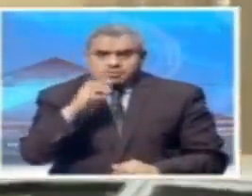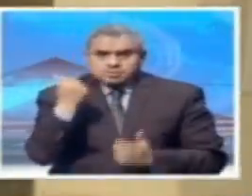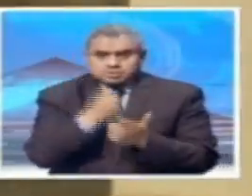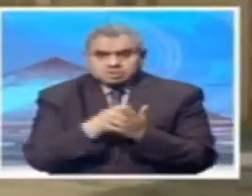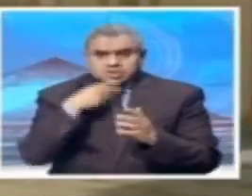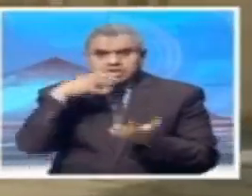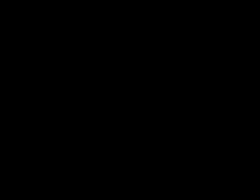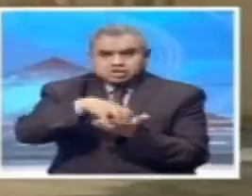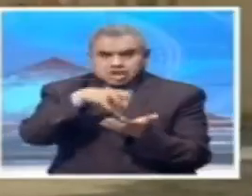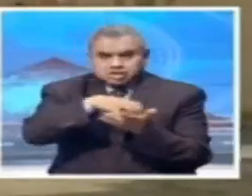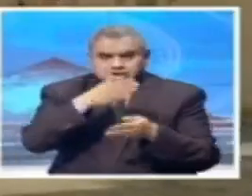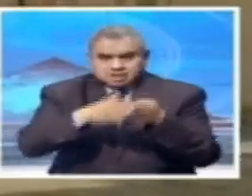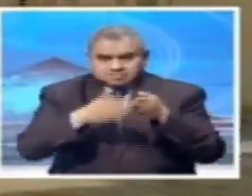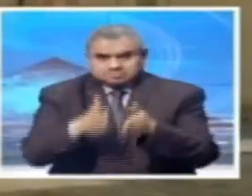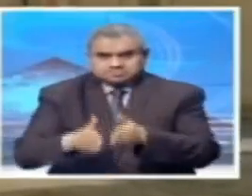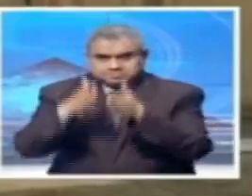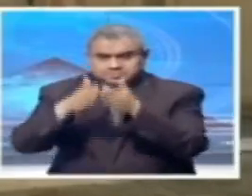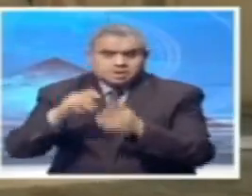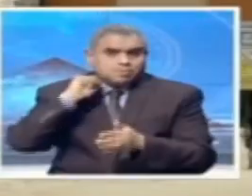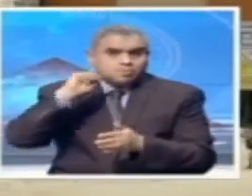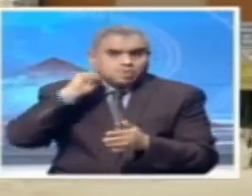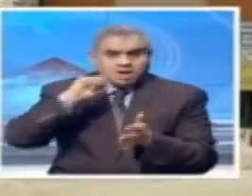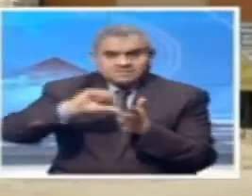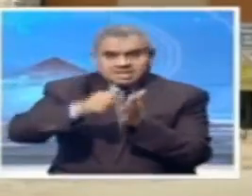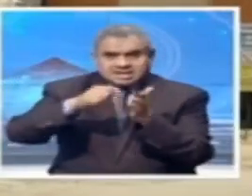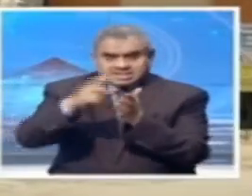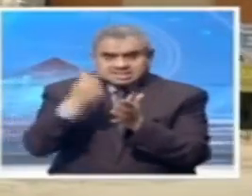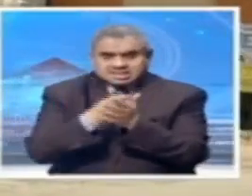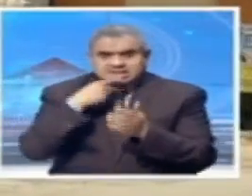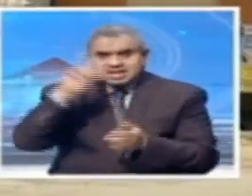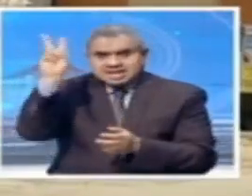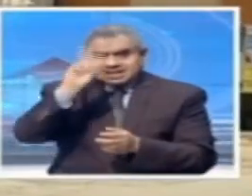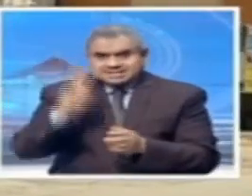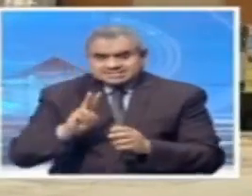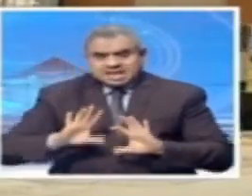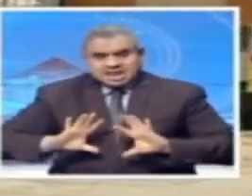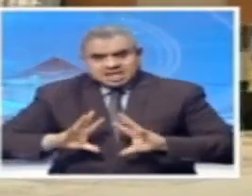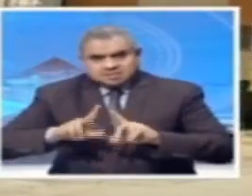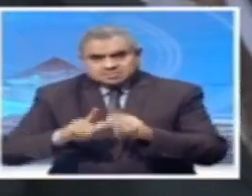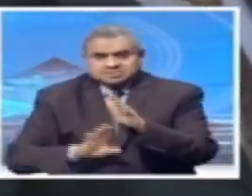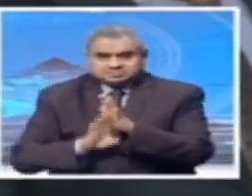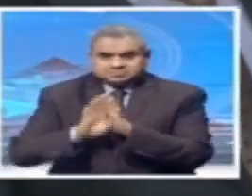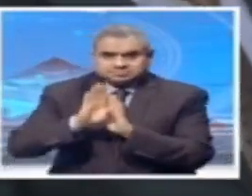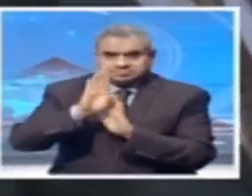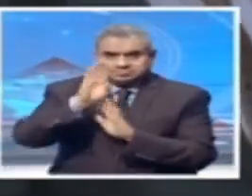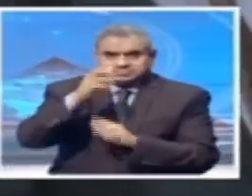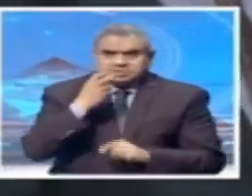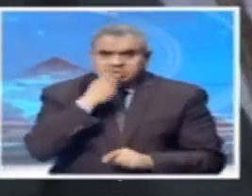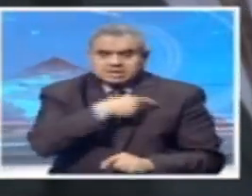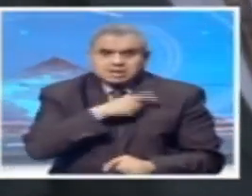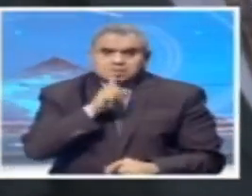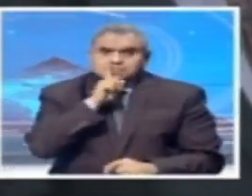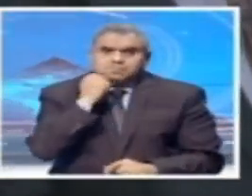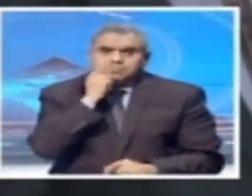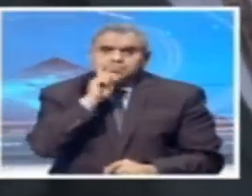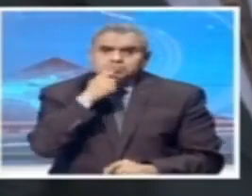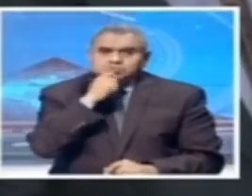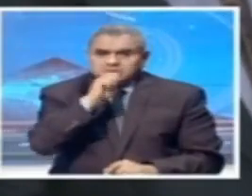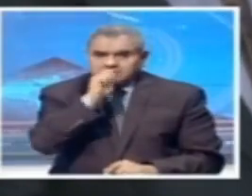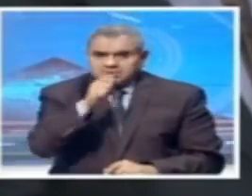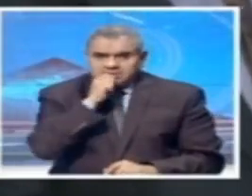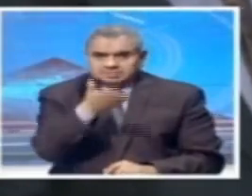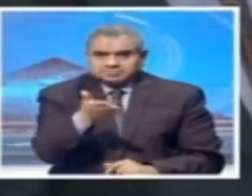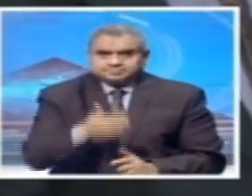إسكان اجتماعي إلى مدن جديدة تخطو سيناء إلى التقدم والازدهار. مصطفى عبد الفتاح، التلفزيون المصري.